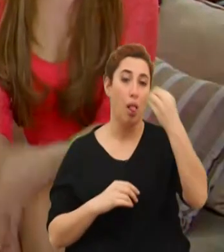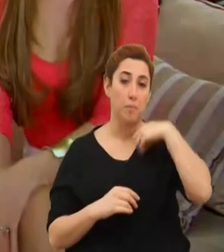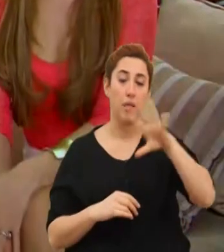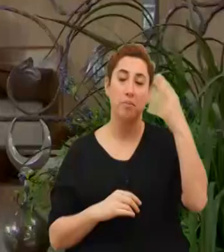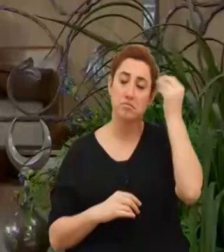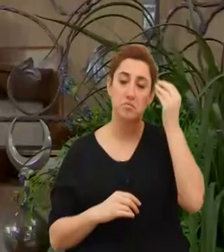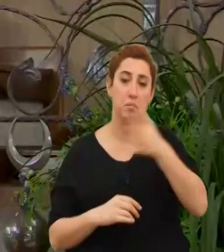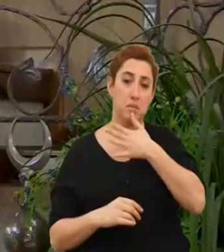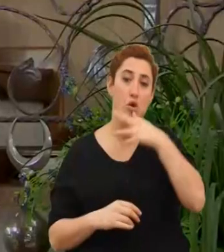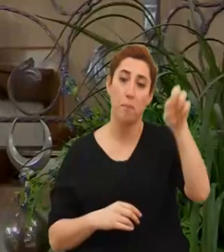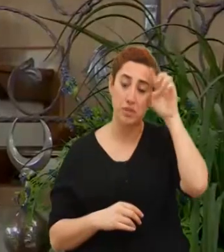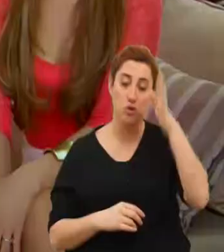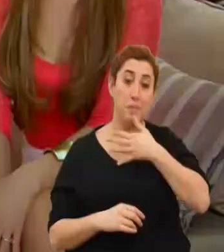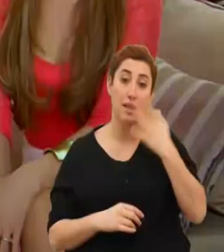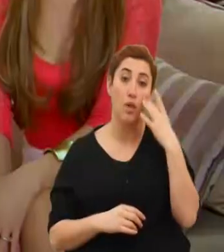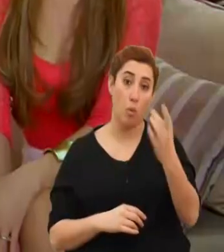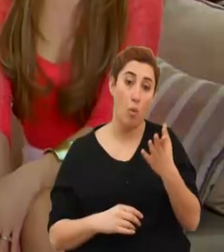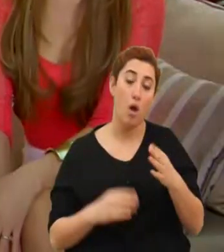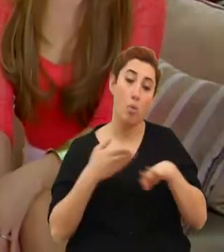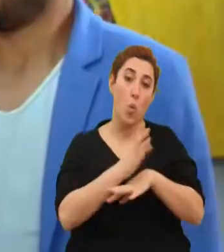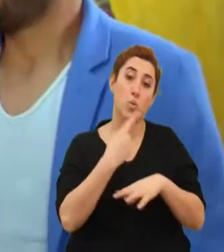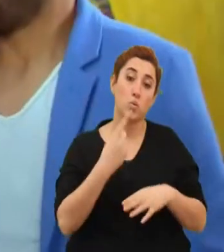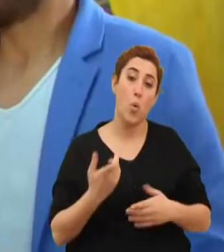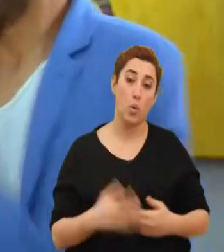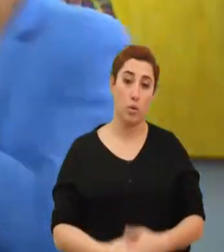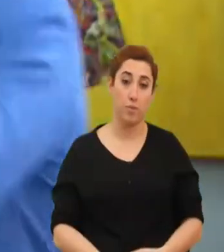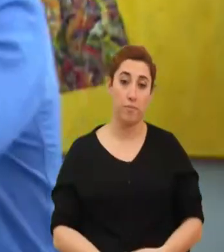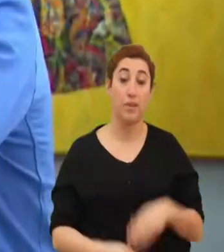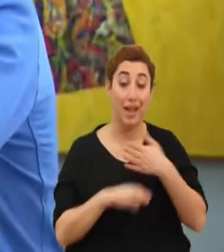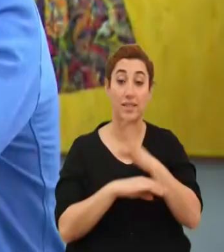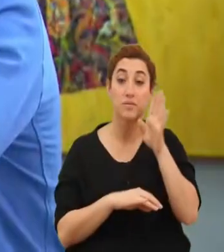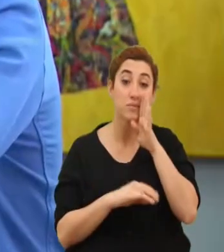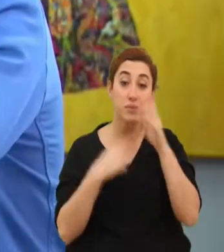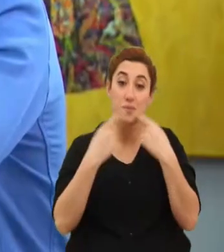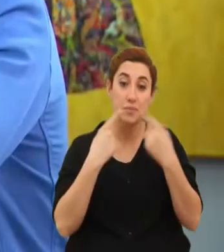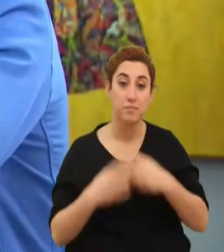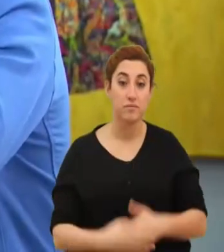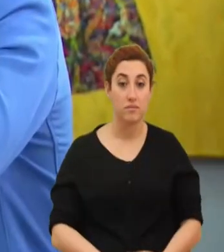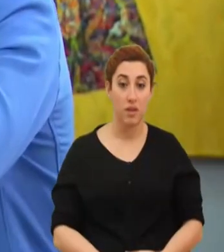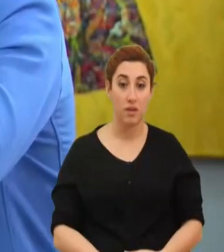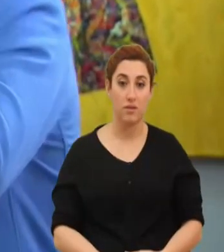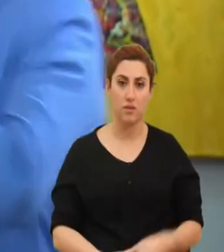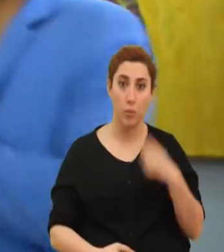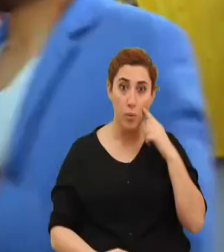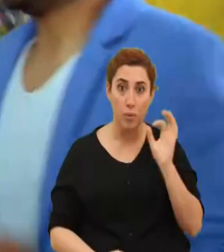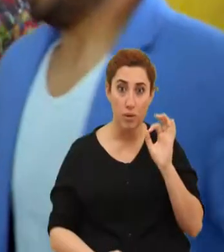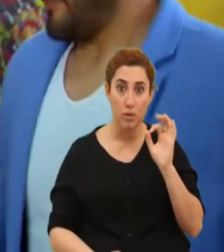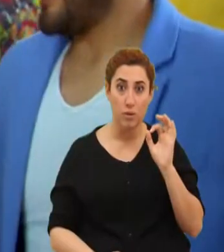yalayıp yutuyor çocuk yani. Psikoloji bildiğine göre doğru söylüyor. Hatta... Tekrar kulağa söylüyor.